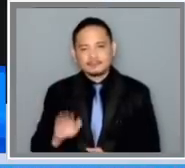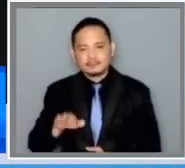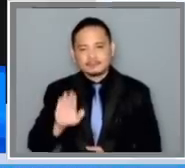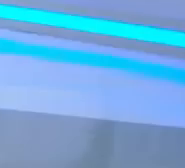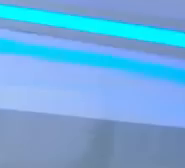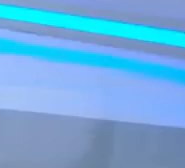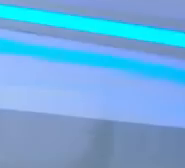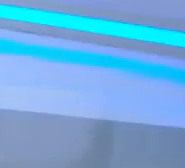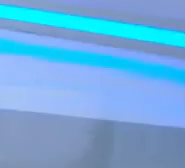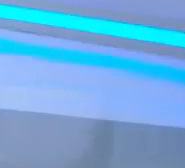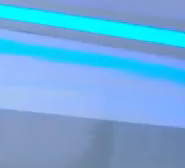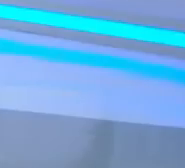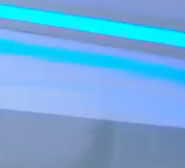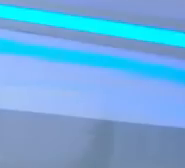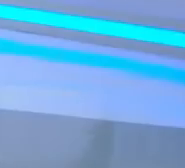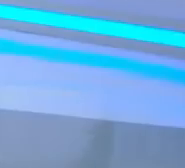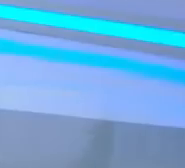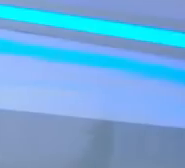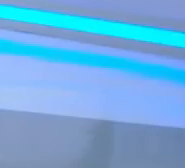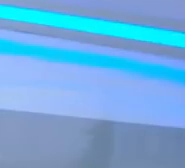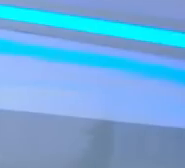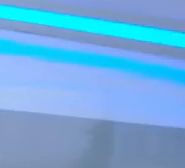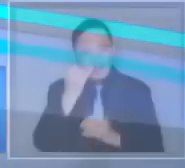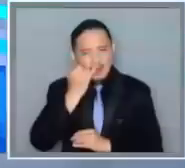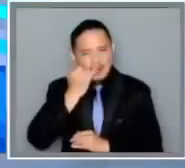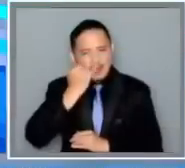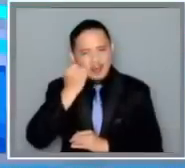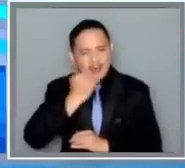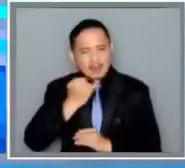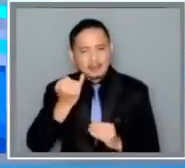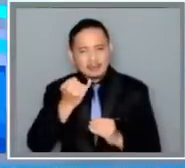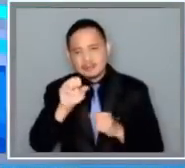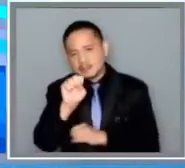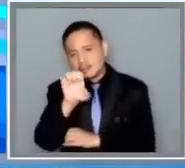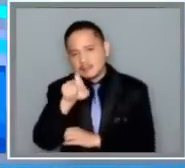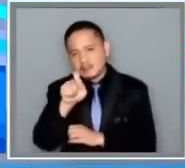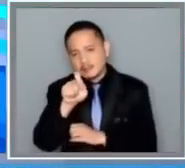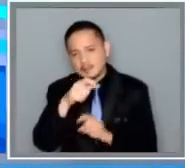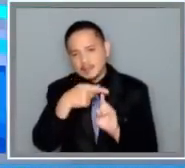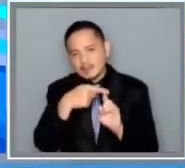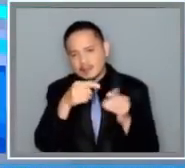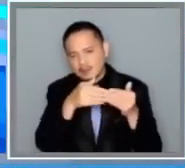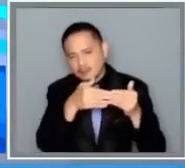ngayong panahon na to, September onwards?